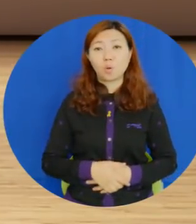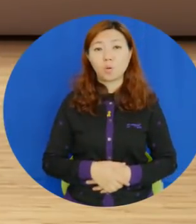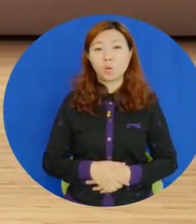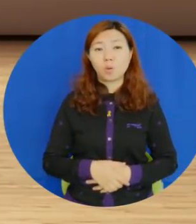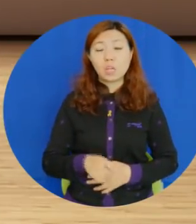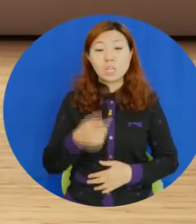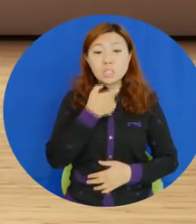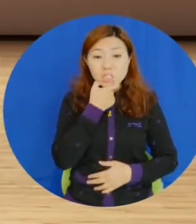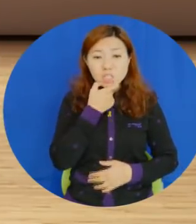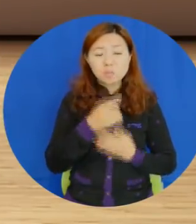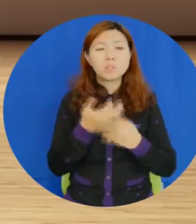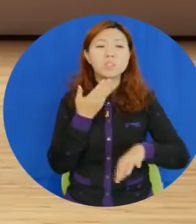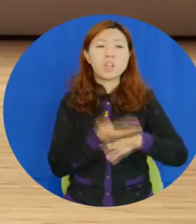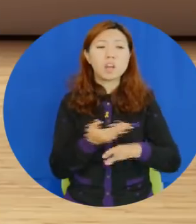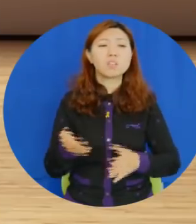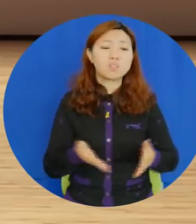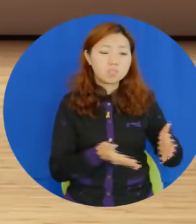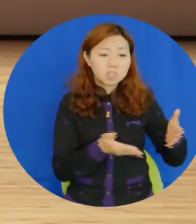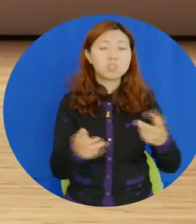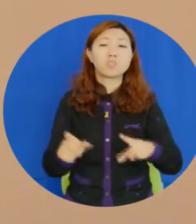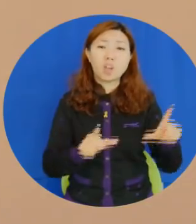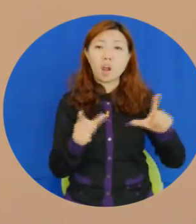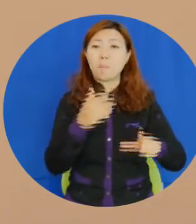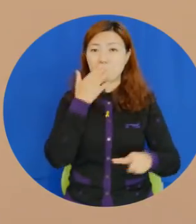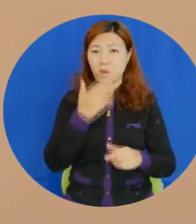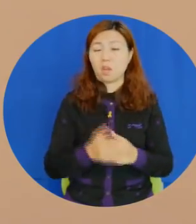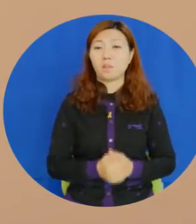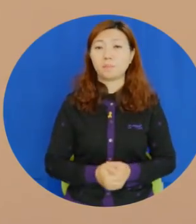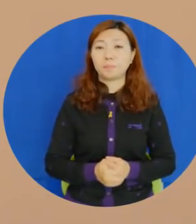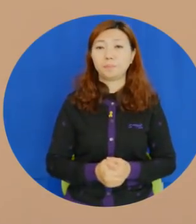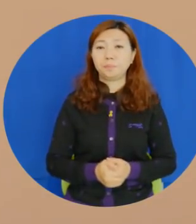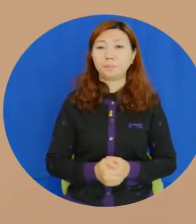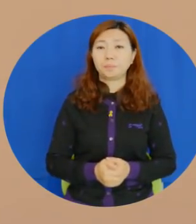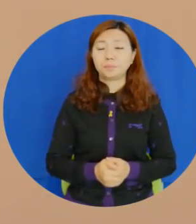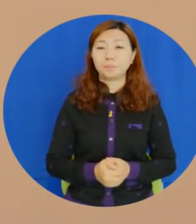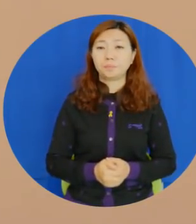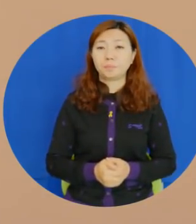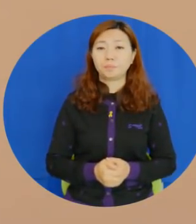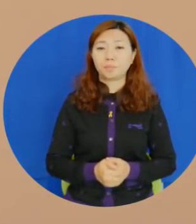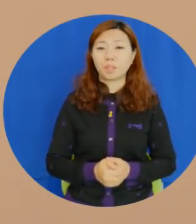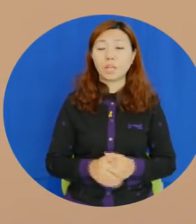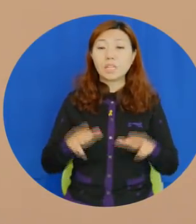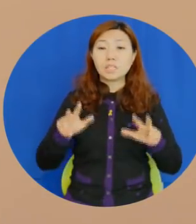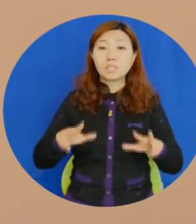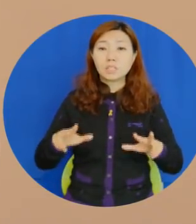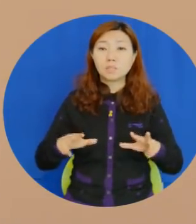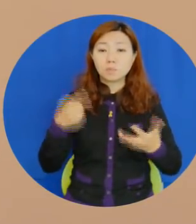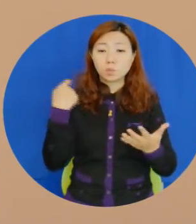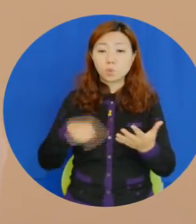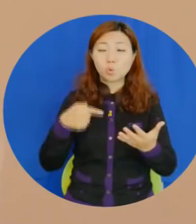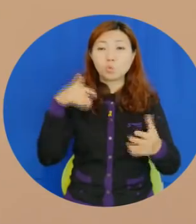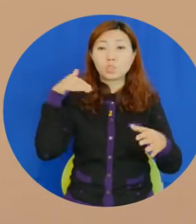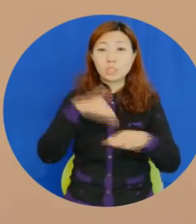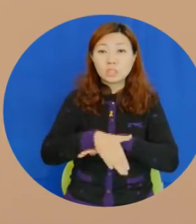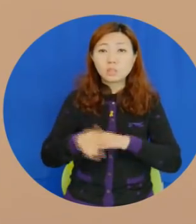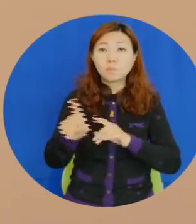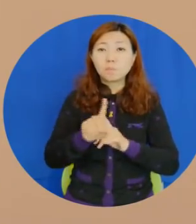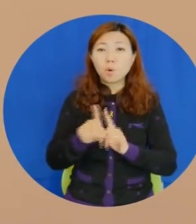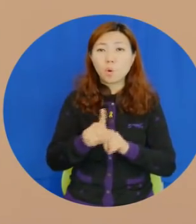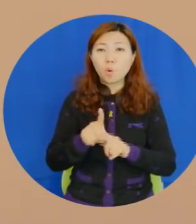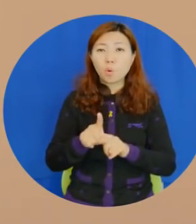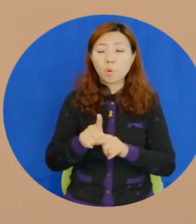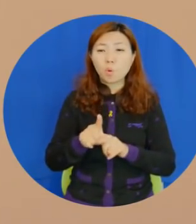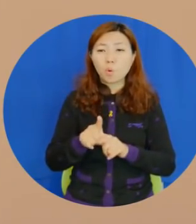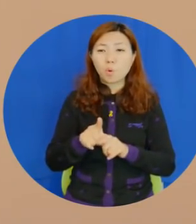자기는 딴 길을 가면 되는 거지. 그러니까 이 미래 현재 우리의 교육